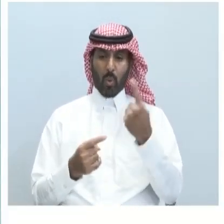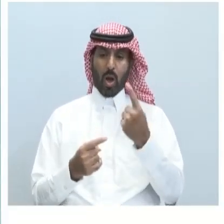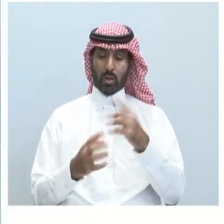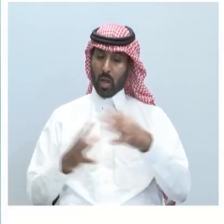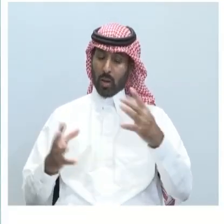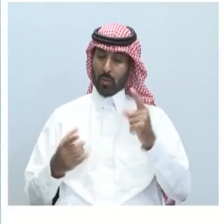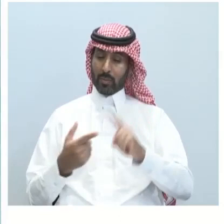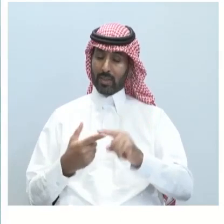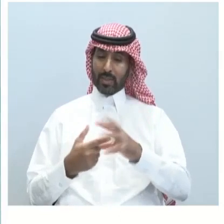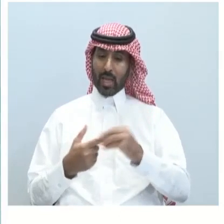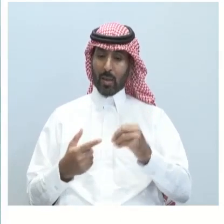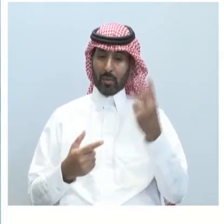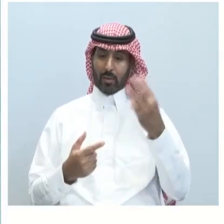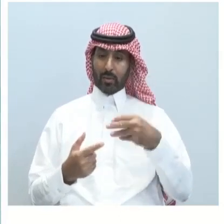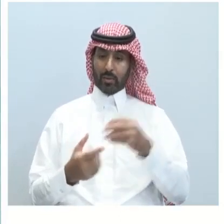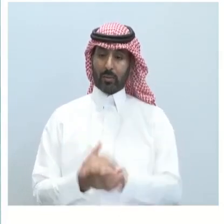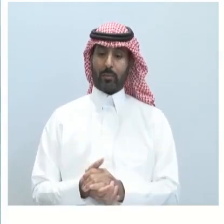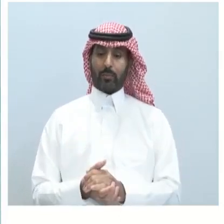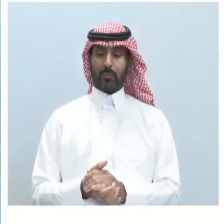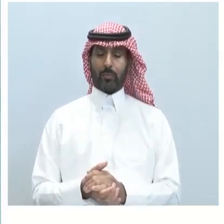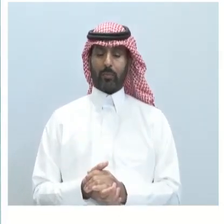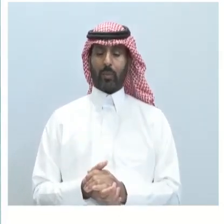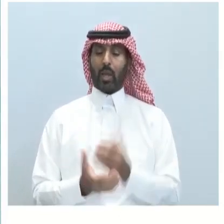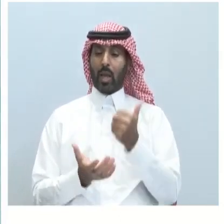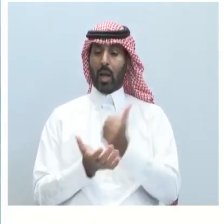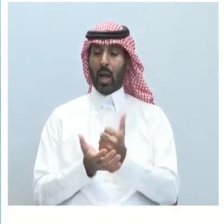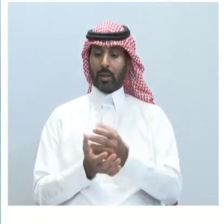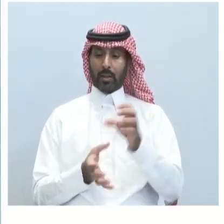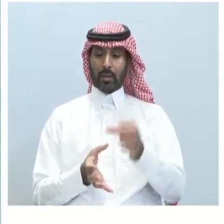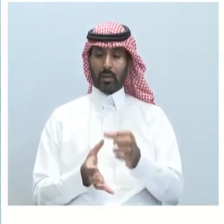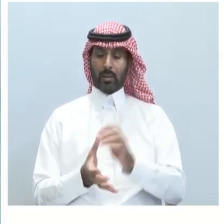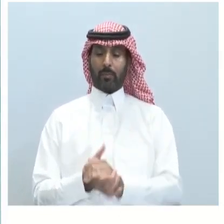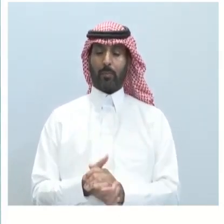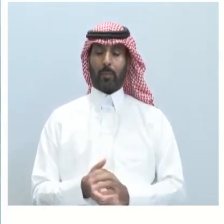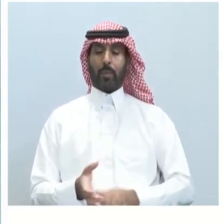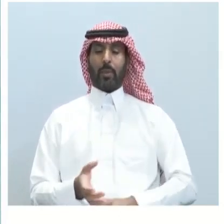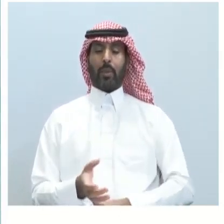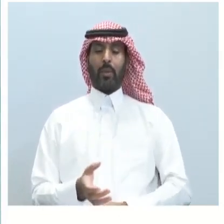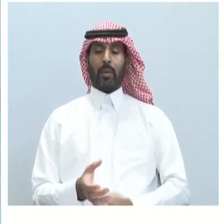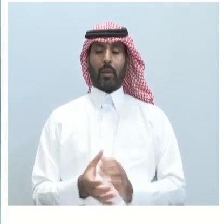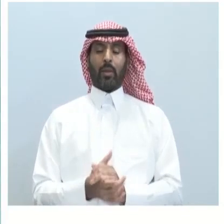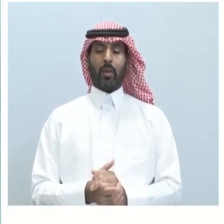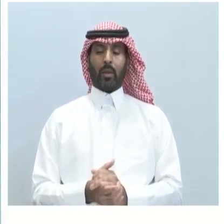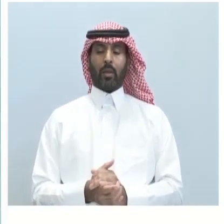ايون الهيدروجين لاجل كذا يكون المحلول عندي هنا محلول قاعدي محلول قاعدي